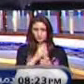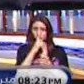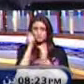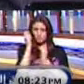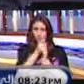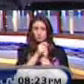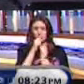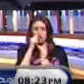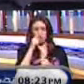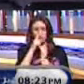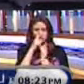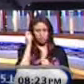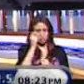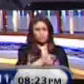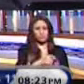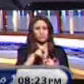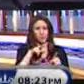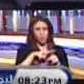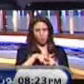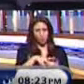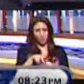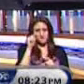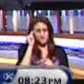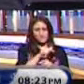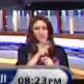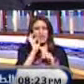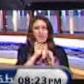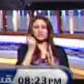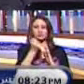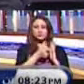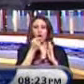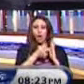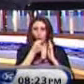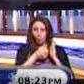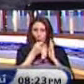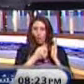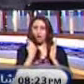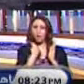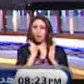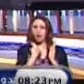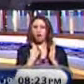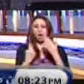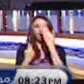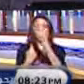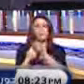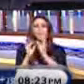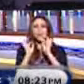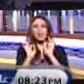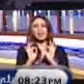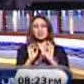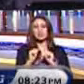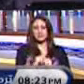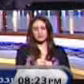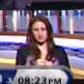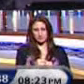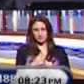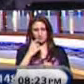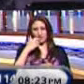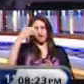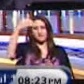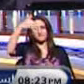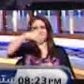كرامته، تعرض للتعذيب، تعرض لأي إساءة، لازم توثقوا ده وتكتبوا شكاوى وتبعتوها على هذا الفاكس اللي موجود